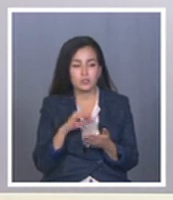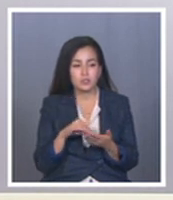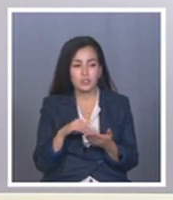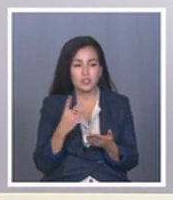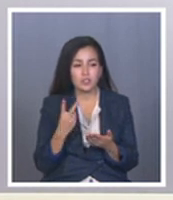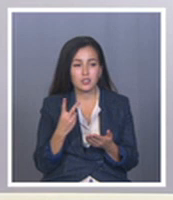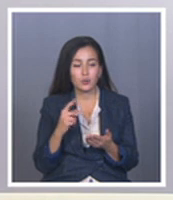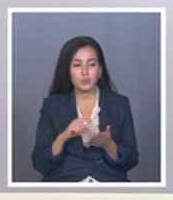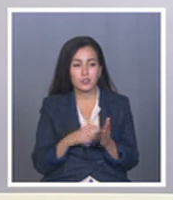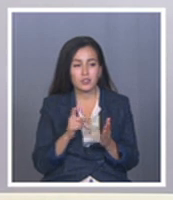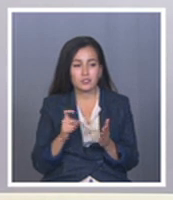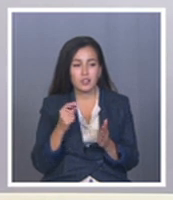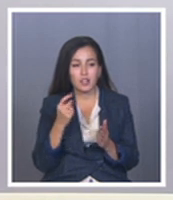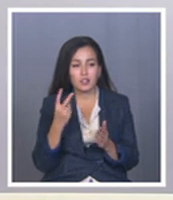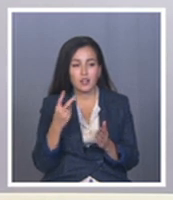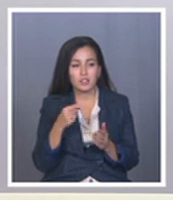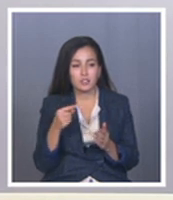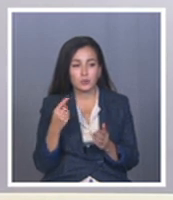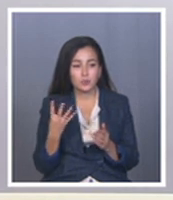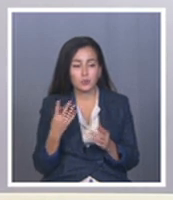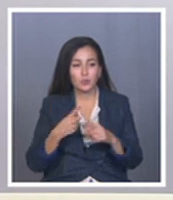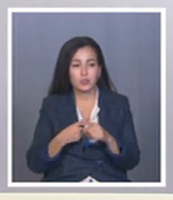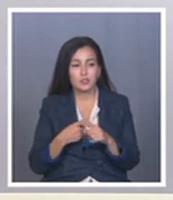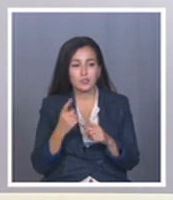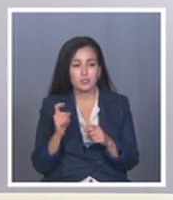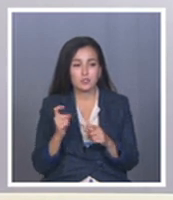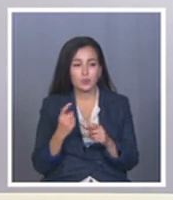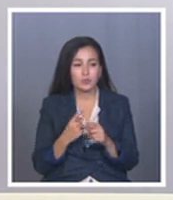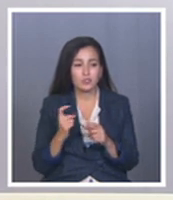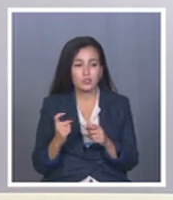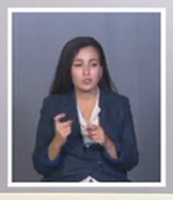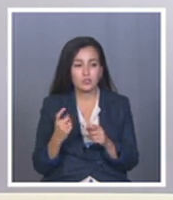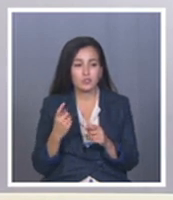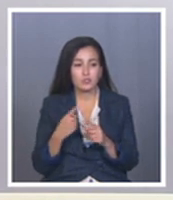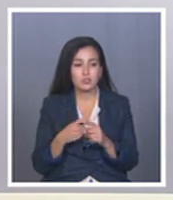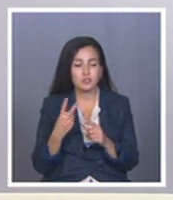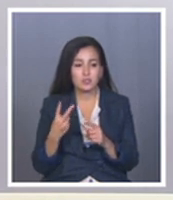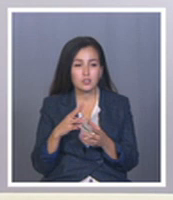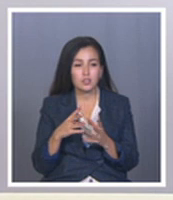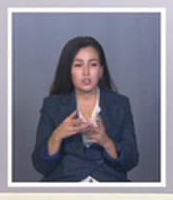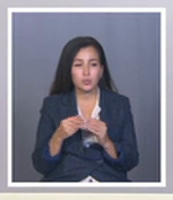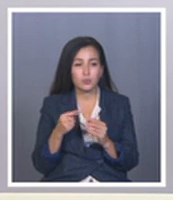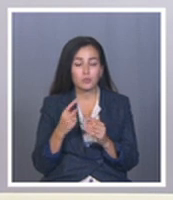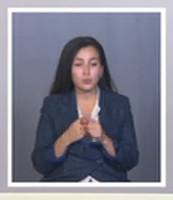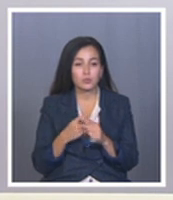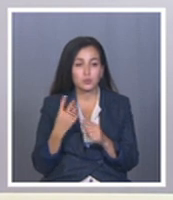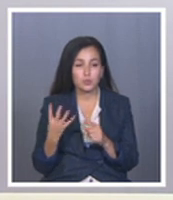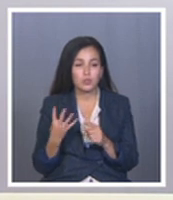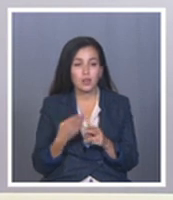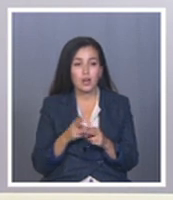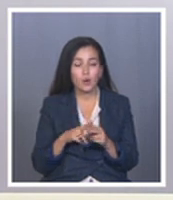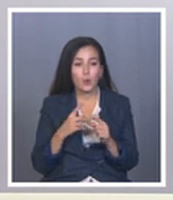x квадрат азайтылған 4, және қосу x қосылған 2-нің квадраты, x квадрат қосу 4x қосу 4. Бұл жерде де қосу